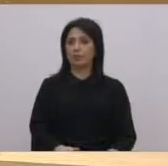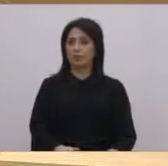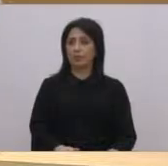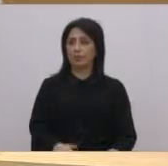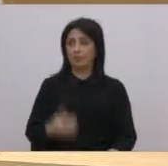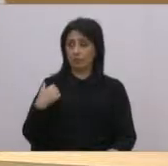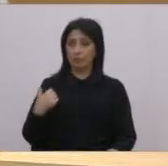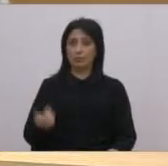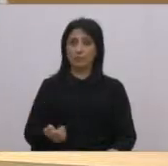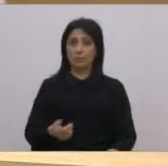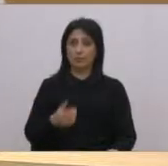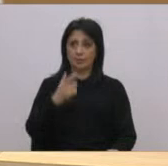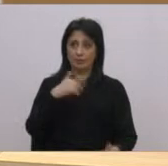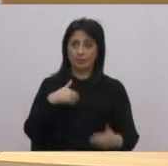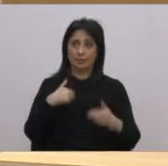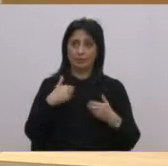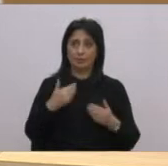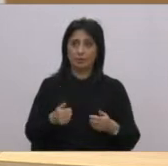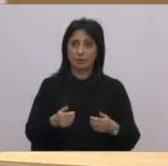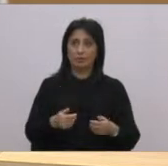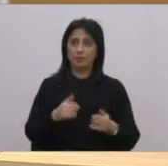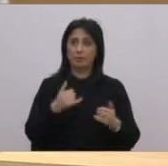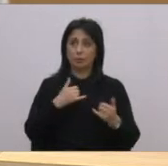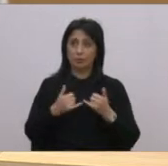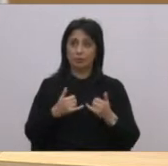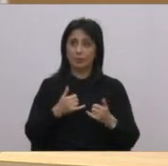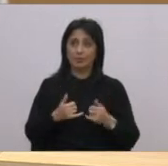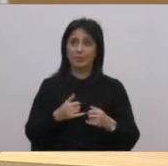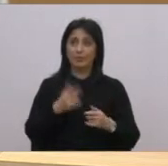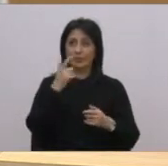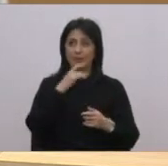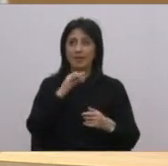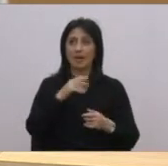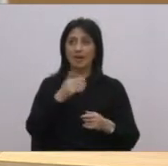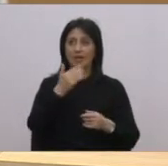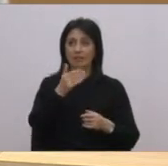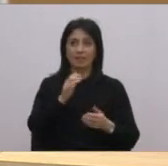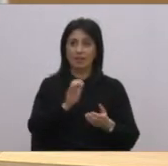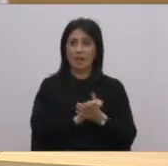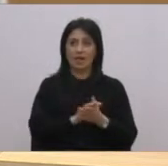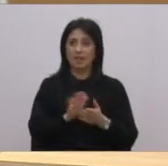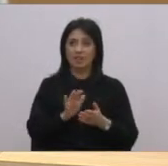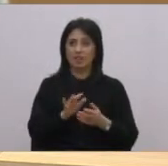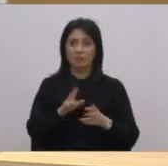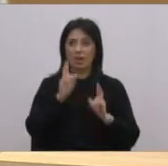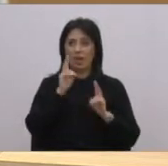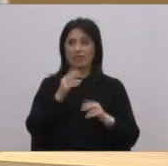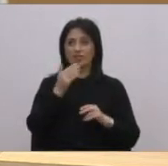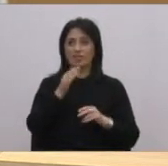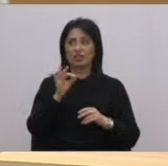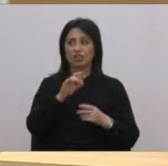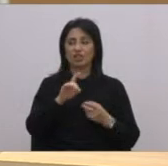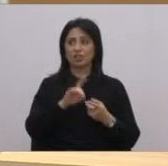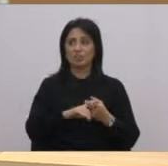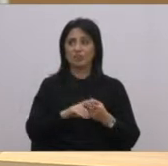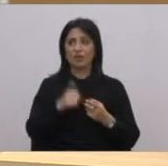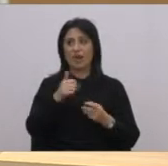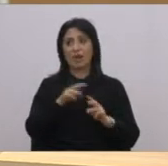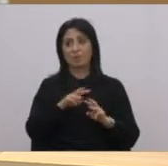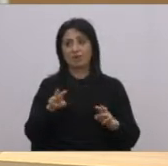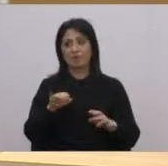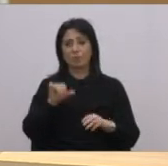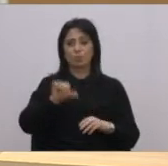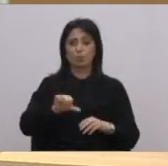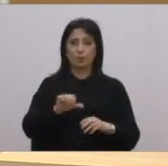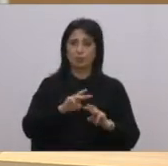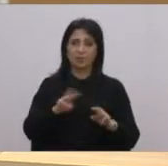სალმებით ბატონ ირაკლი, მოგესალმებით სტუმრებმა. ბატონ ირაკლი, მე თქვენ არ გიცნობთ, არ ვიცი თქვენ შესახებ, კარგი მინისტრი ხართ, ცუდი